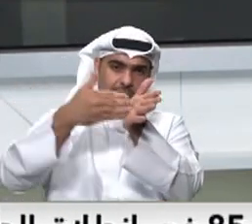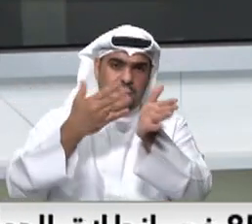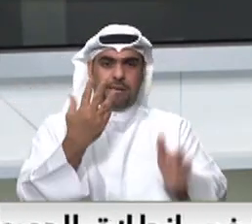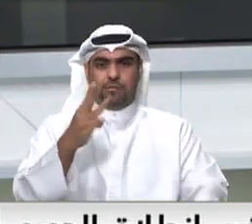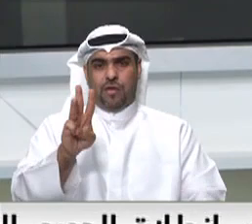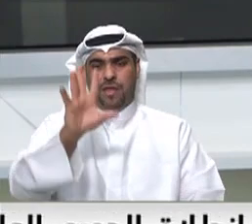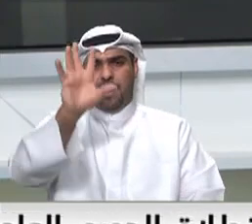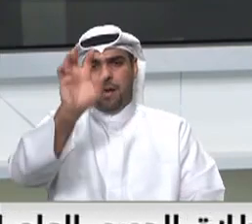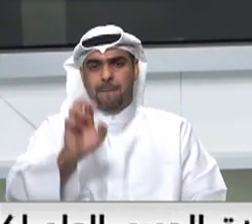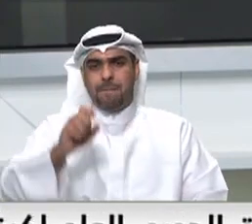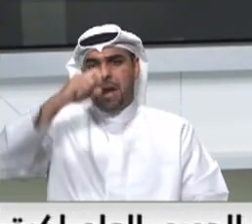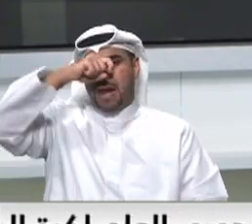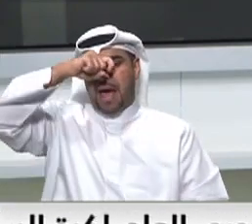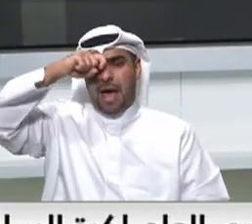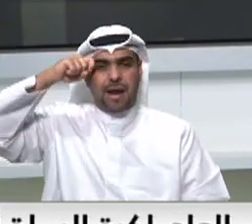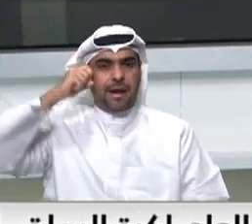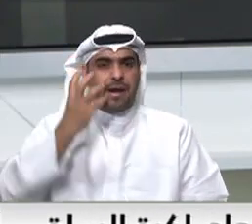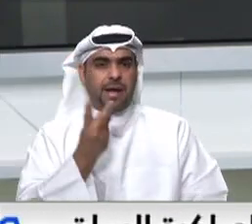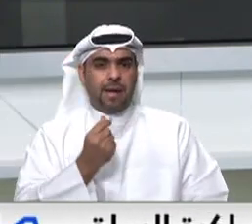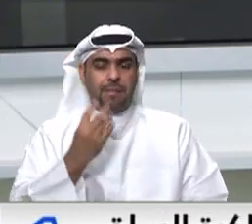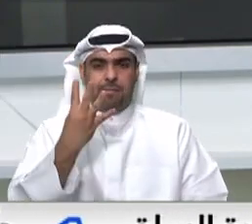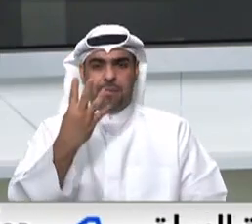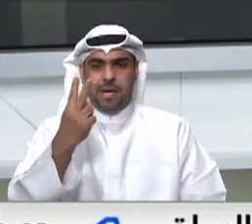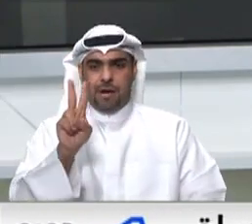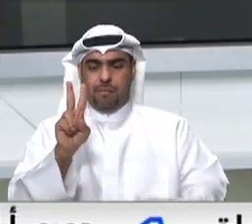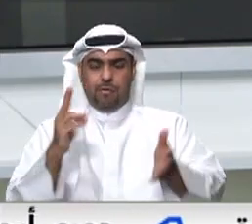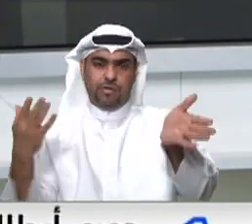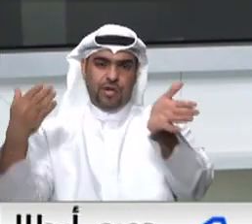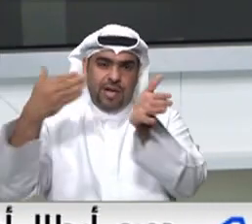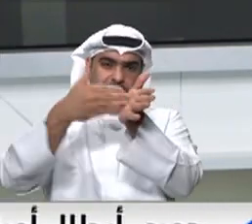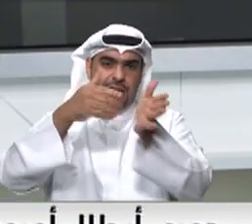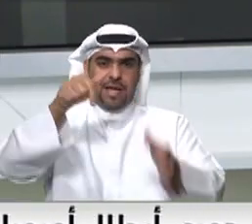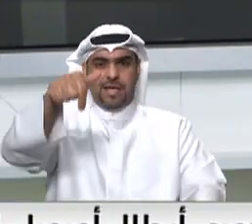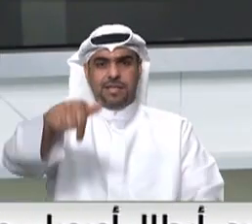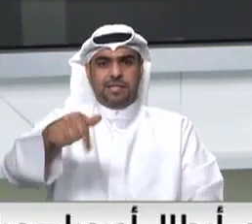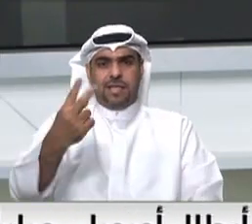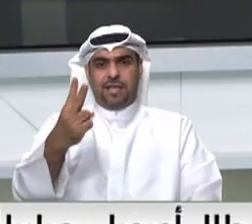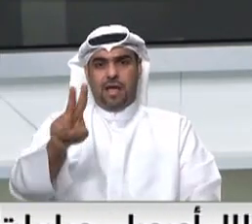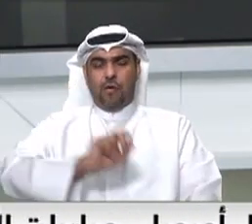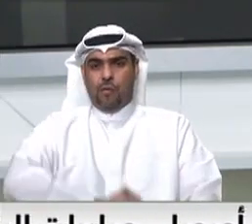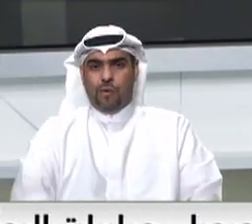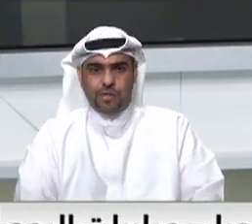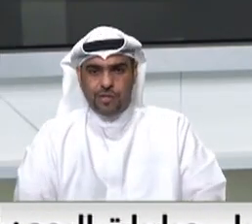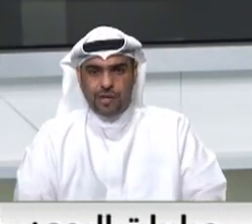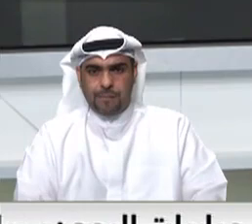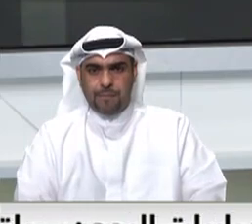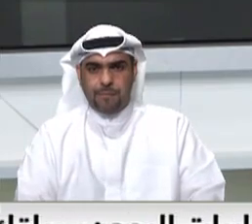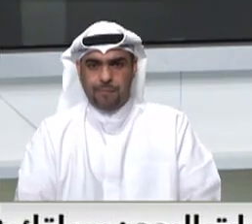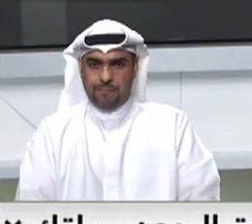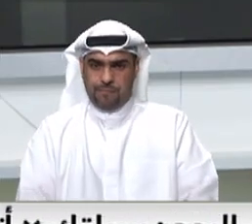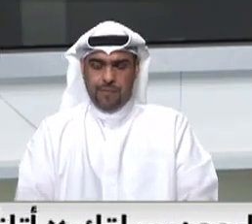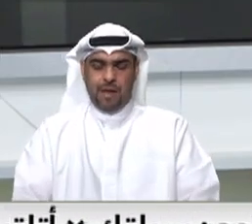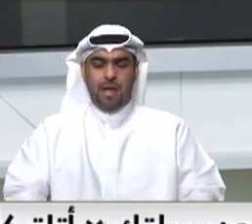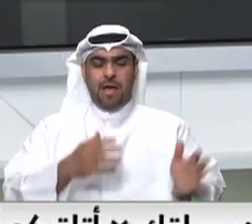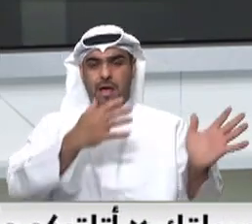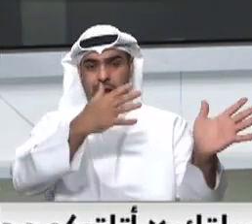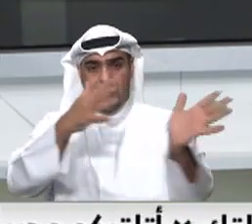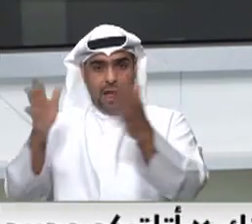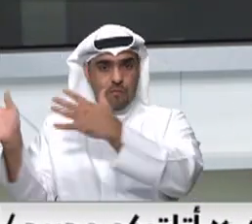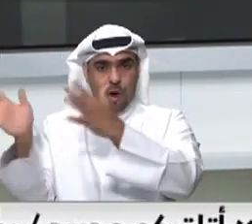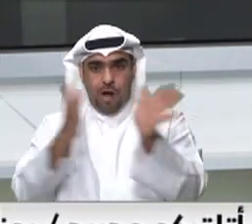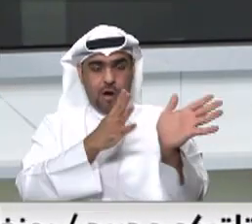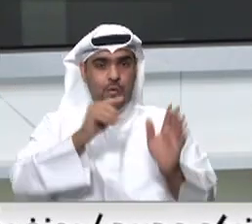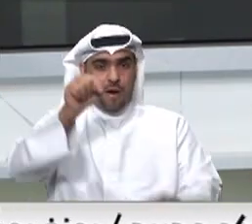الصغرى المتوقعه راح تتفاوت ما بين ال 24 الى 26 درجه مئويه مثل ما ذكرنا مع استمرار الرياح الشماليه